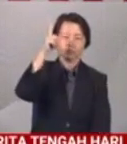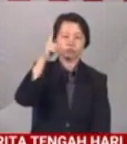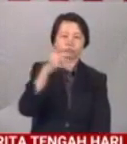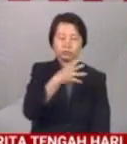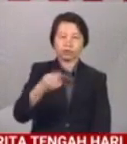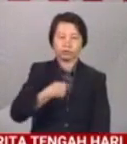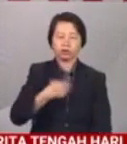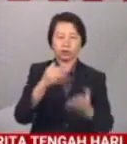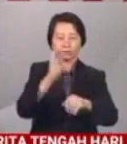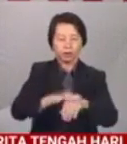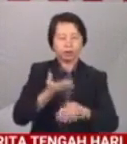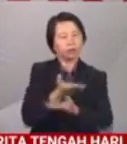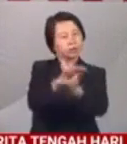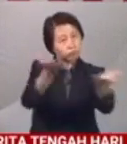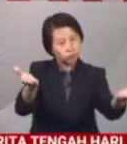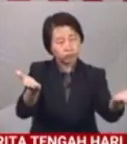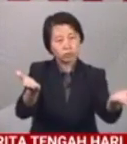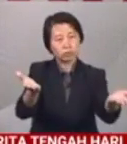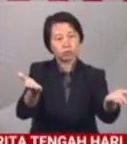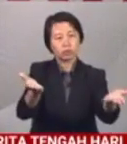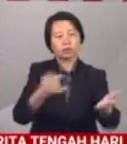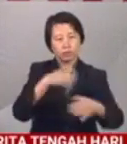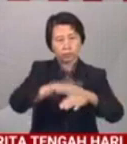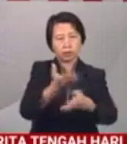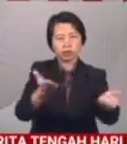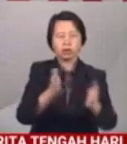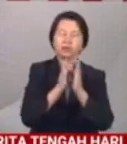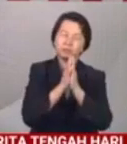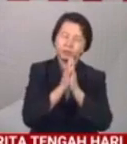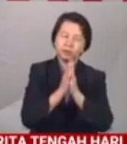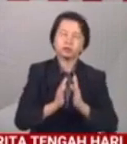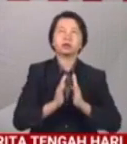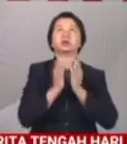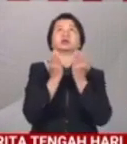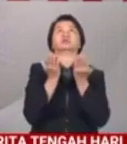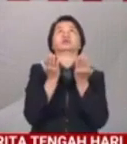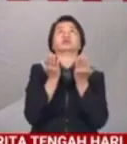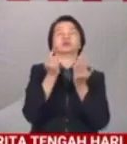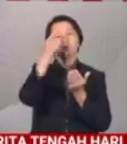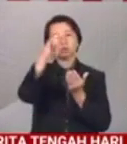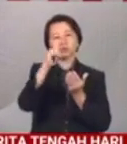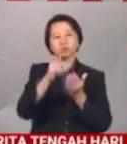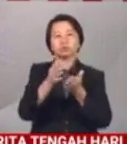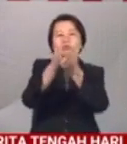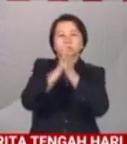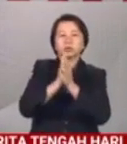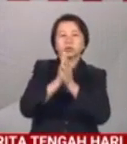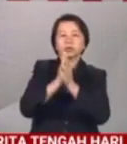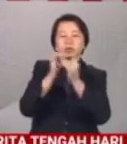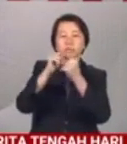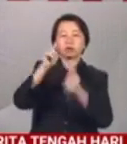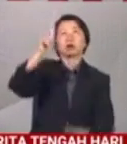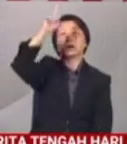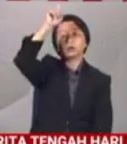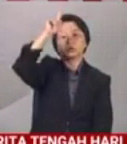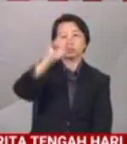Justru saya ingin mengajak saudara-saudari sekalian menadah tangan untuk memanjatkan doa ke hadrat Allah